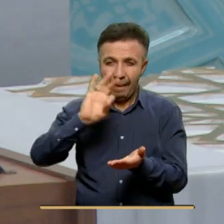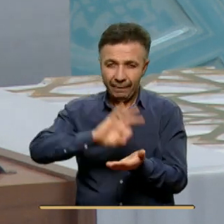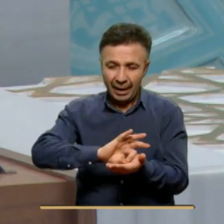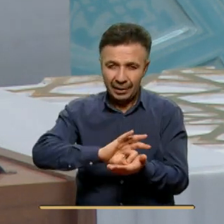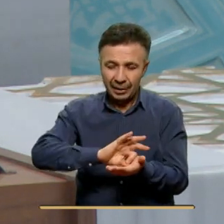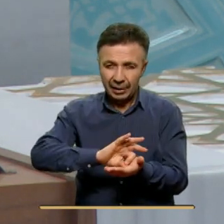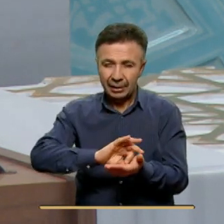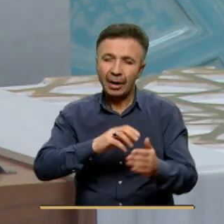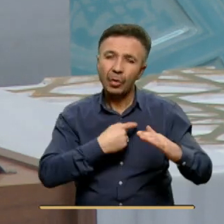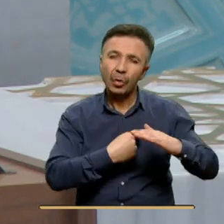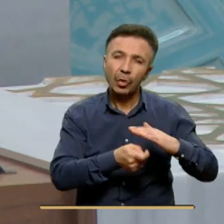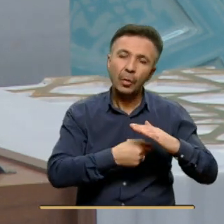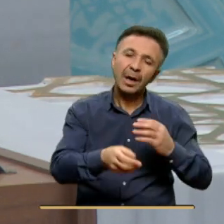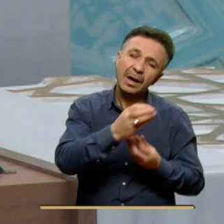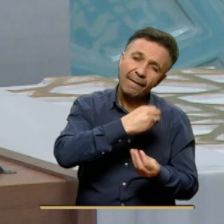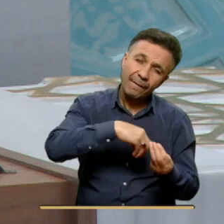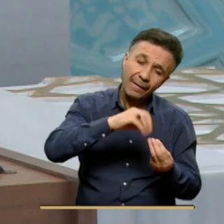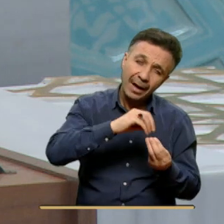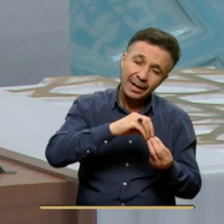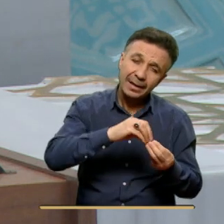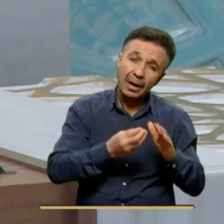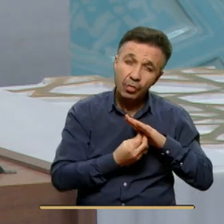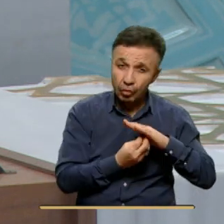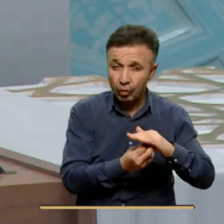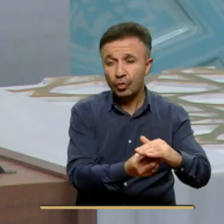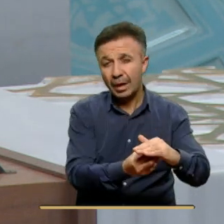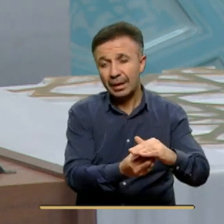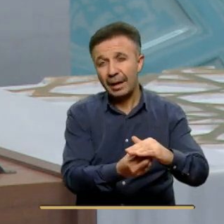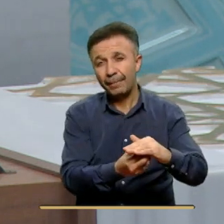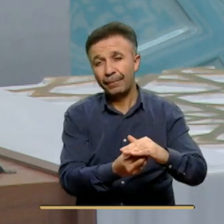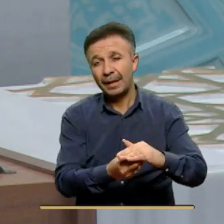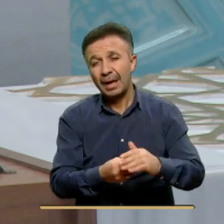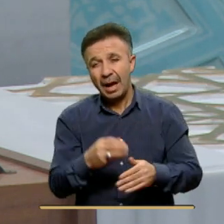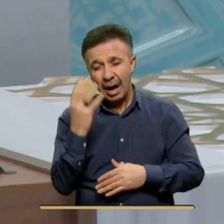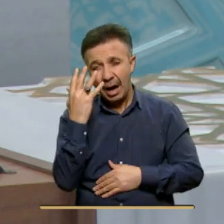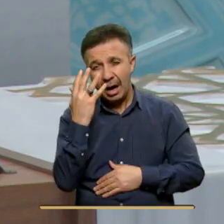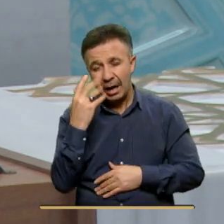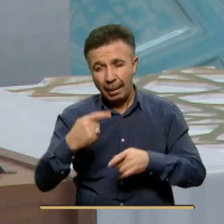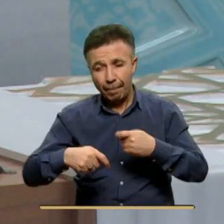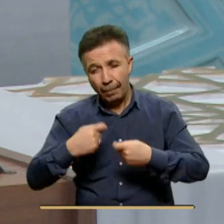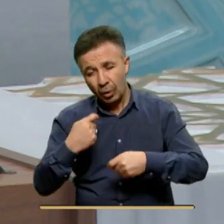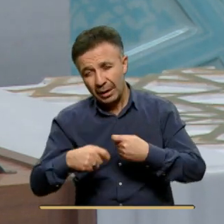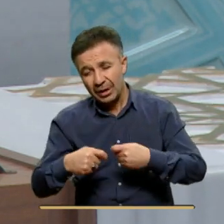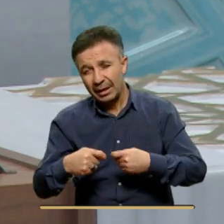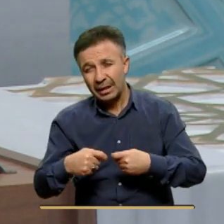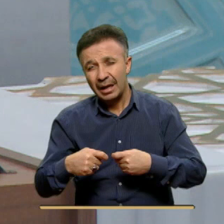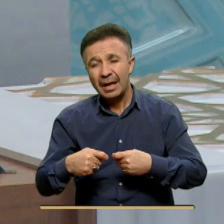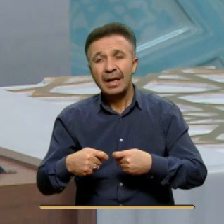kumarla, faiz ile, rüşvetle, kara borsacılık, tefecilik, hırsızlık